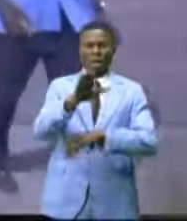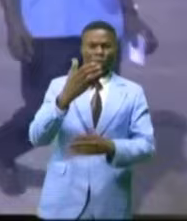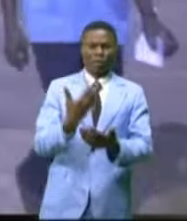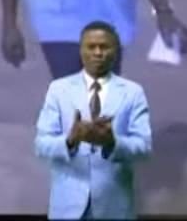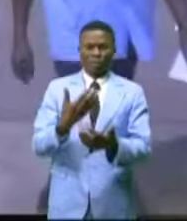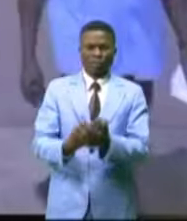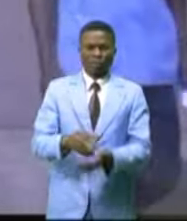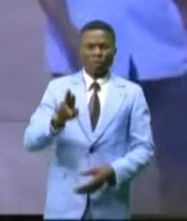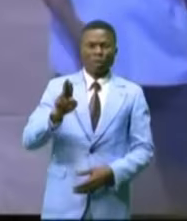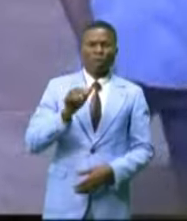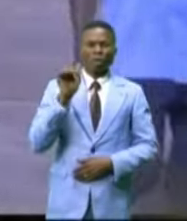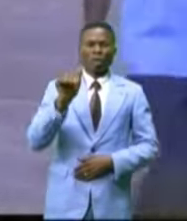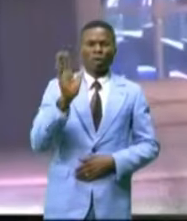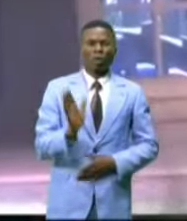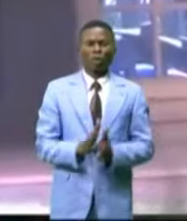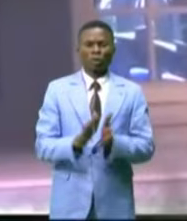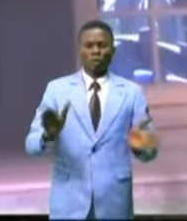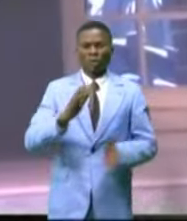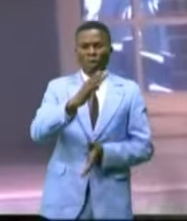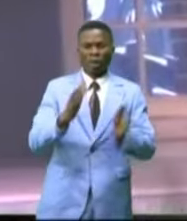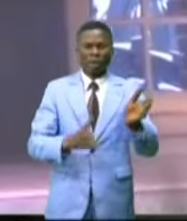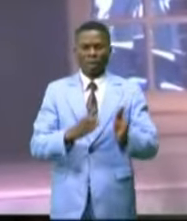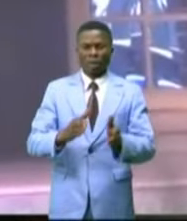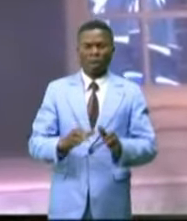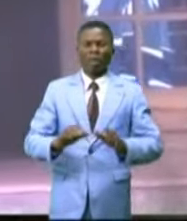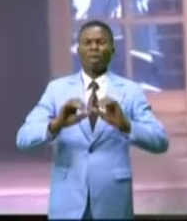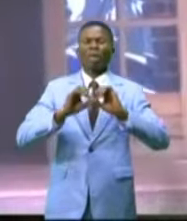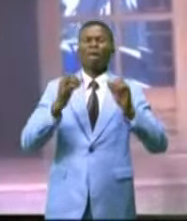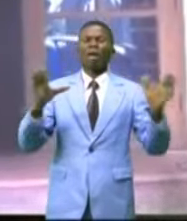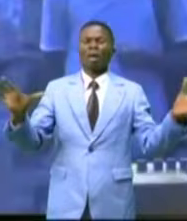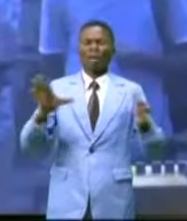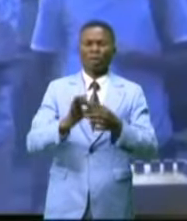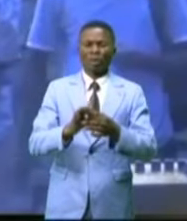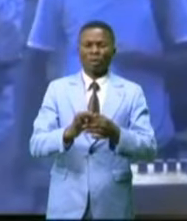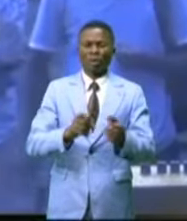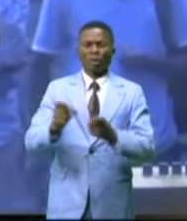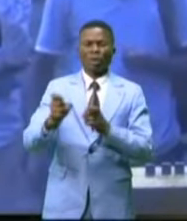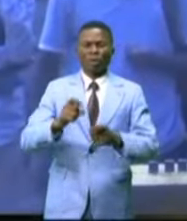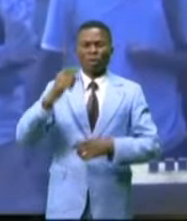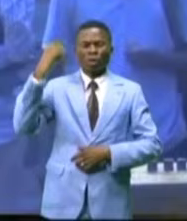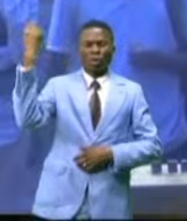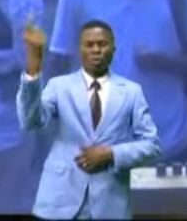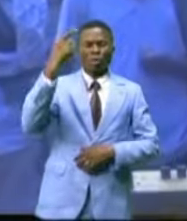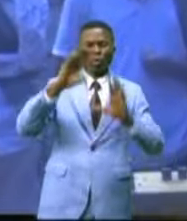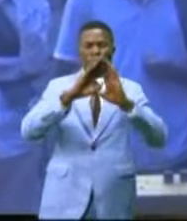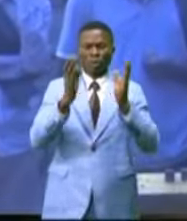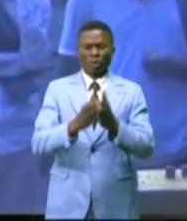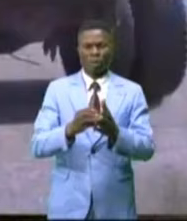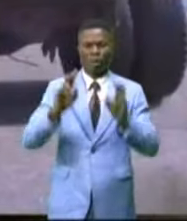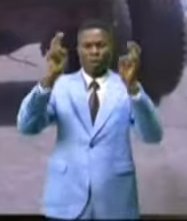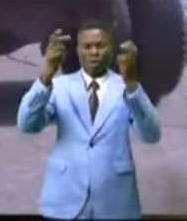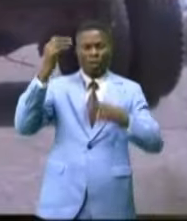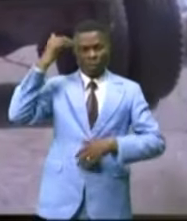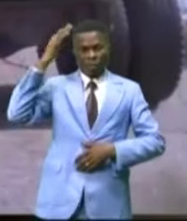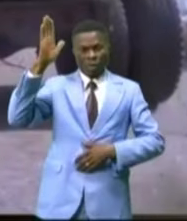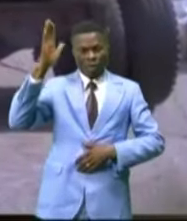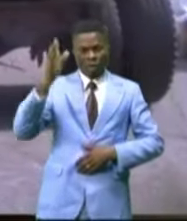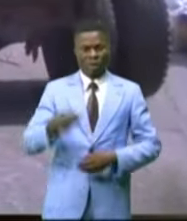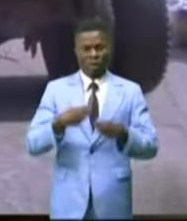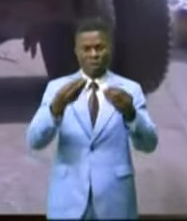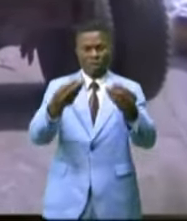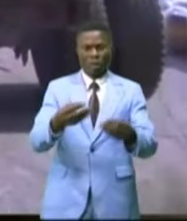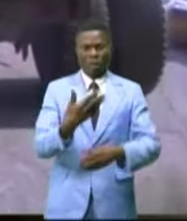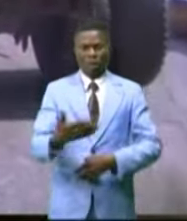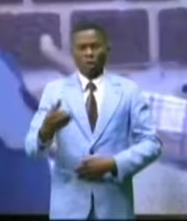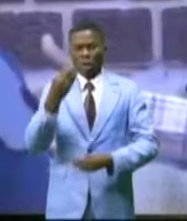bongolé directeur général de la caisse de solidarité nationale et gestion humanitaire des catastrophe à mandaka afin de remettre l'assistance